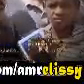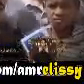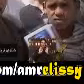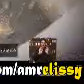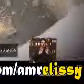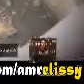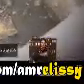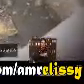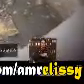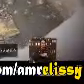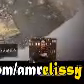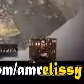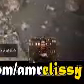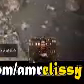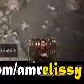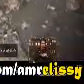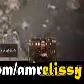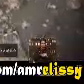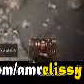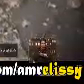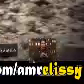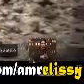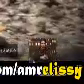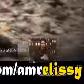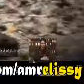مصريين.